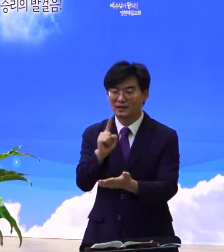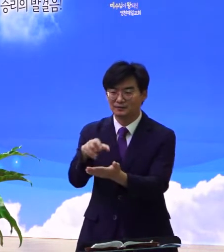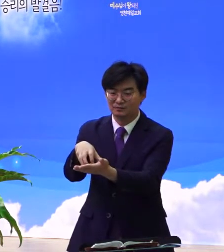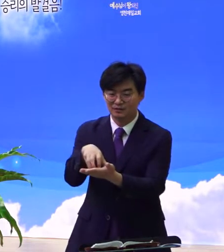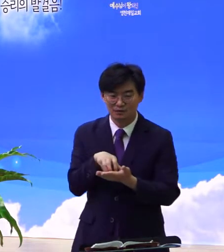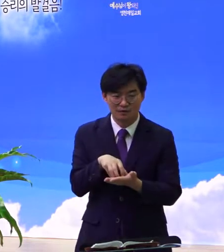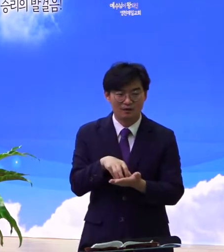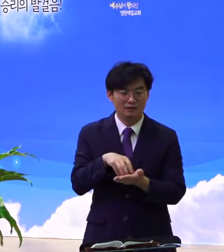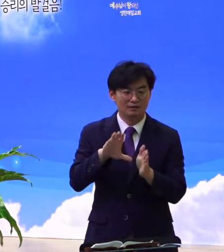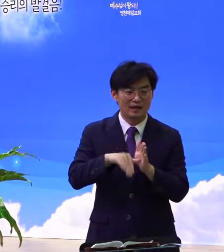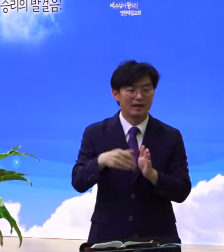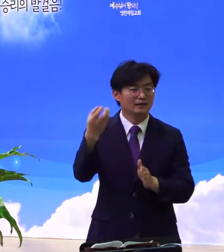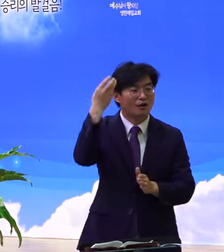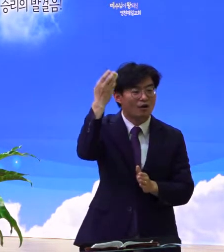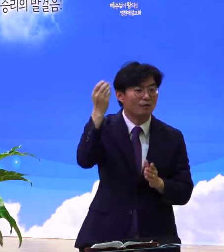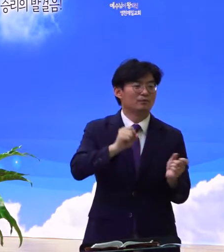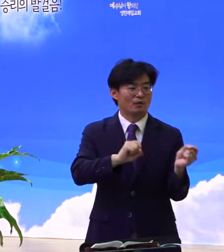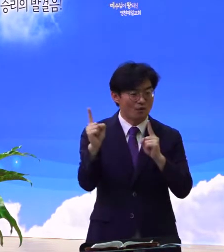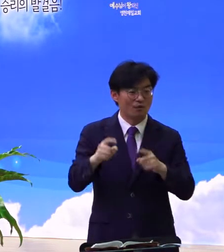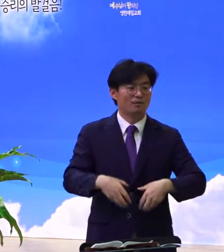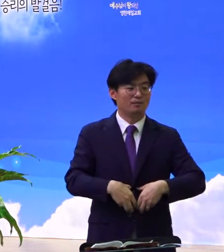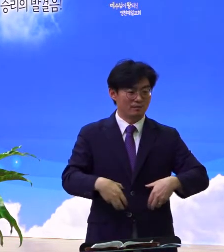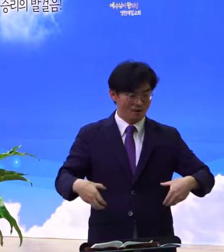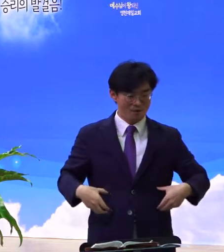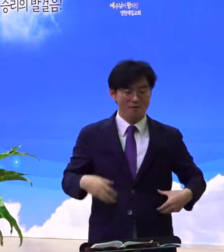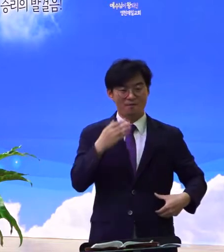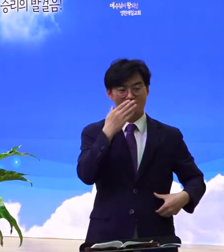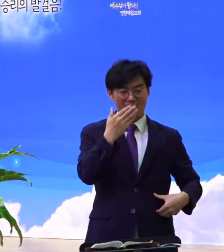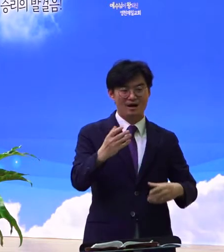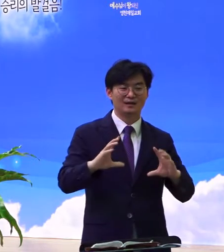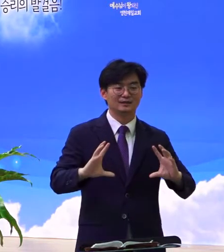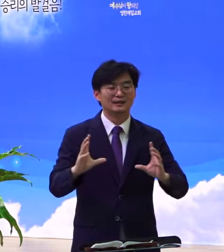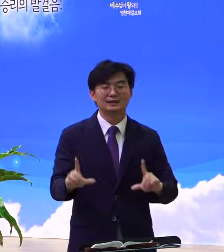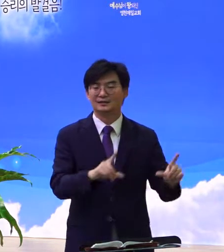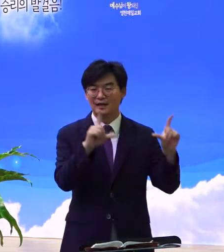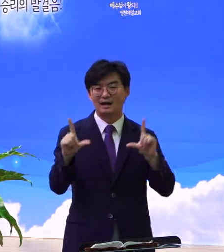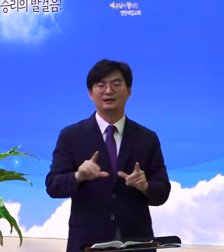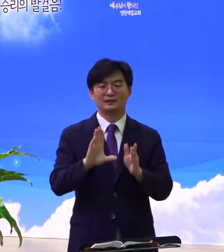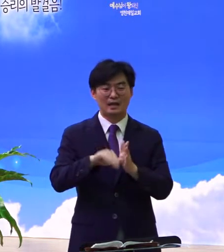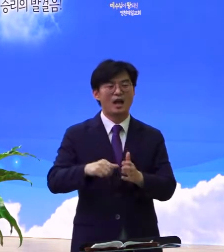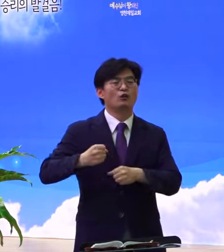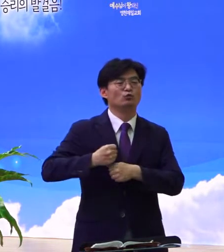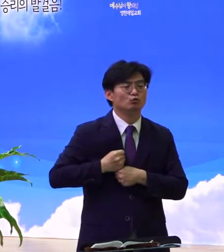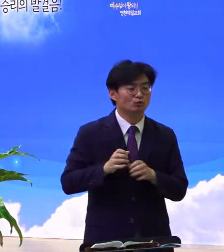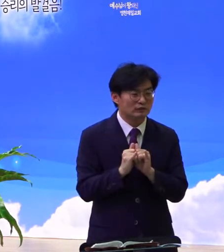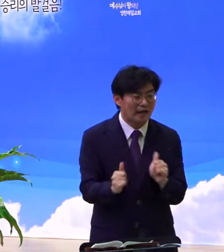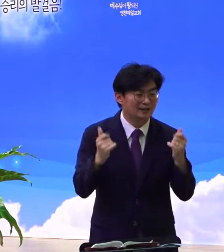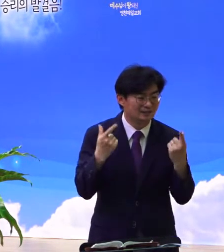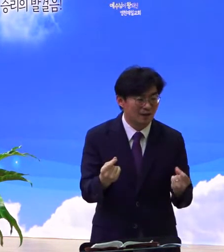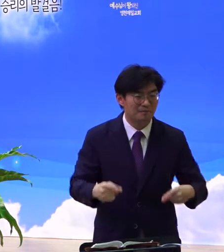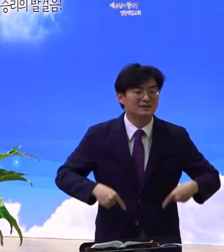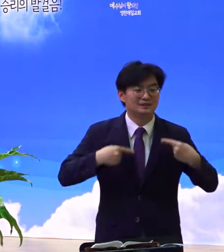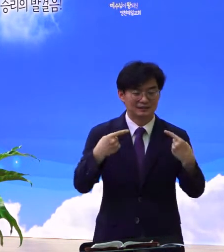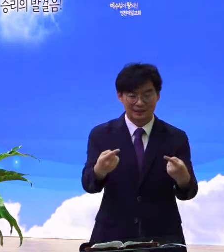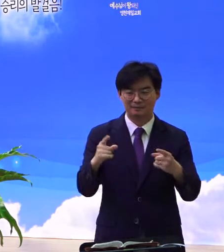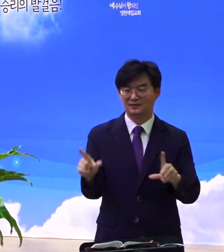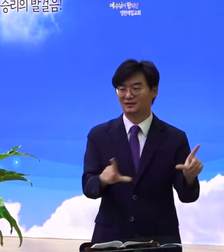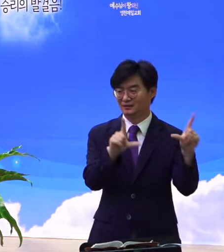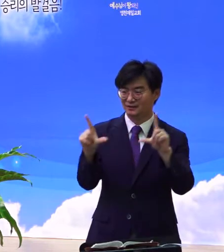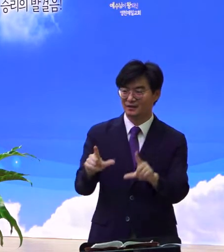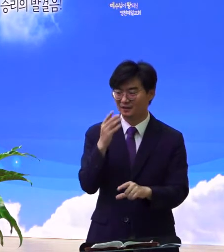주시는 용기와 담대함을 얻고 다시 세상으로 하나님의 용사같이 되어서 나간다 하는 것입니다.